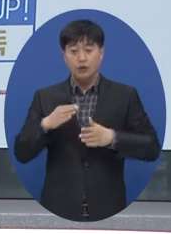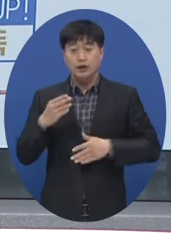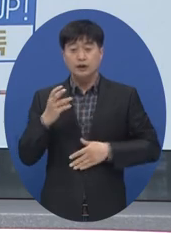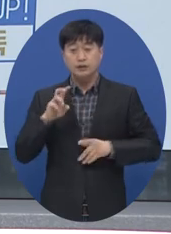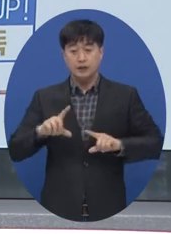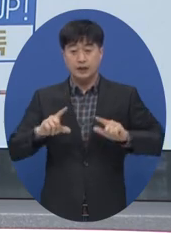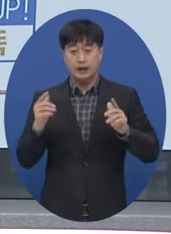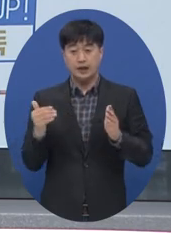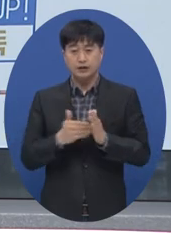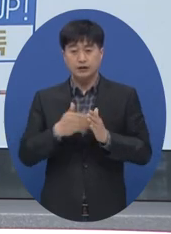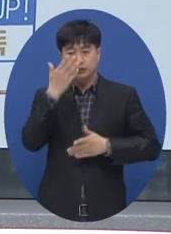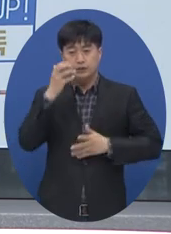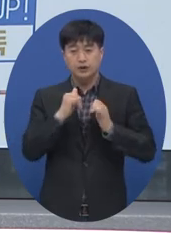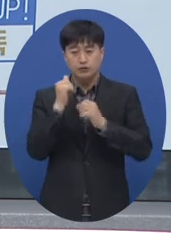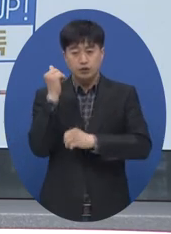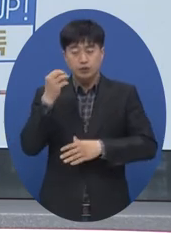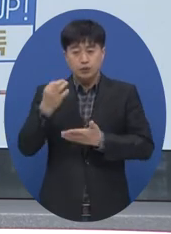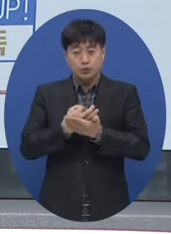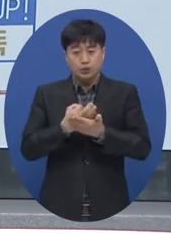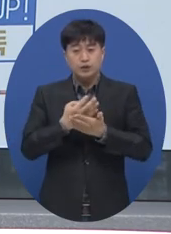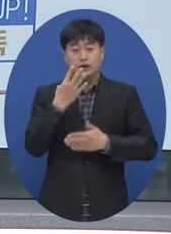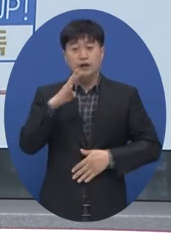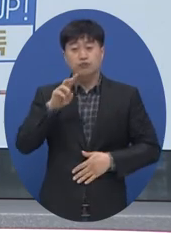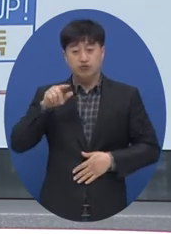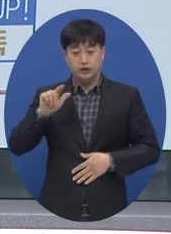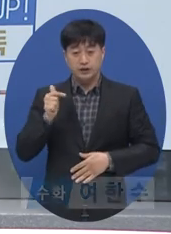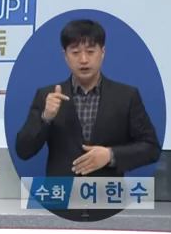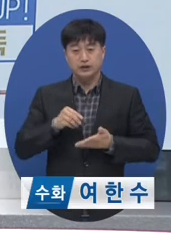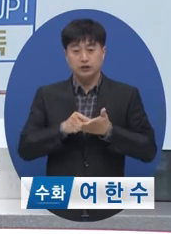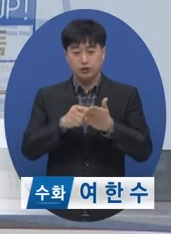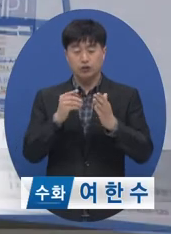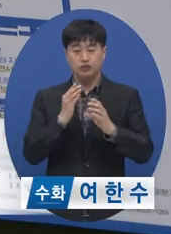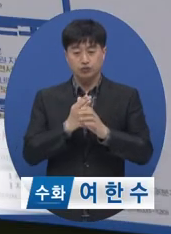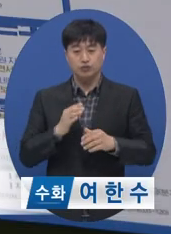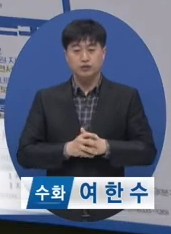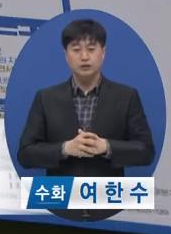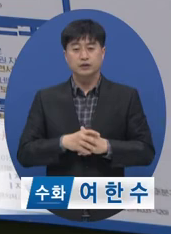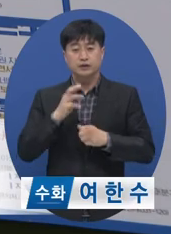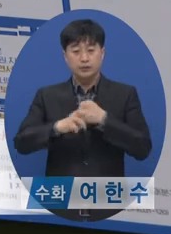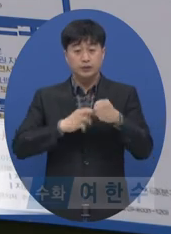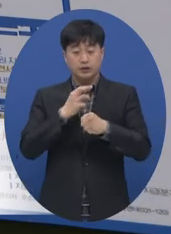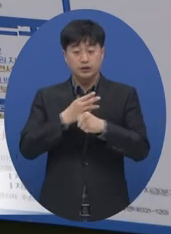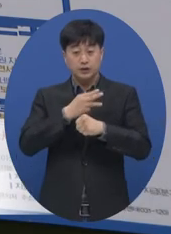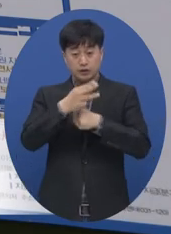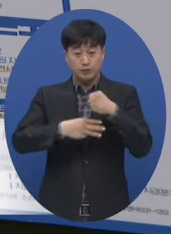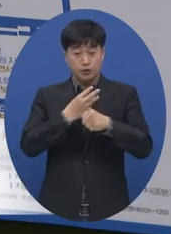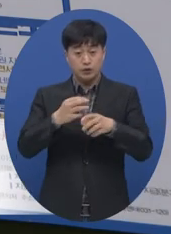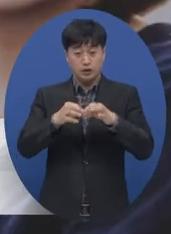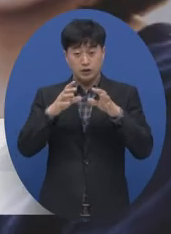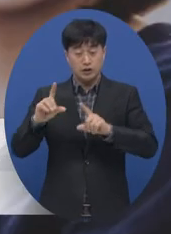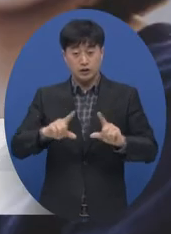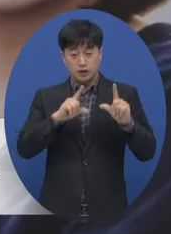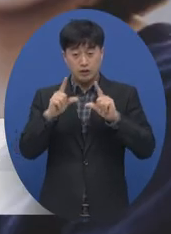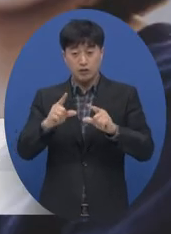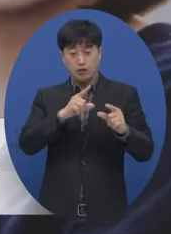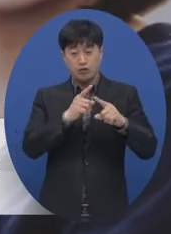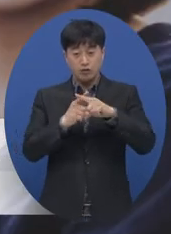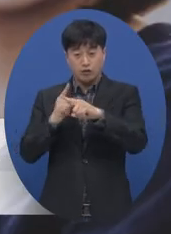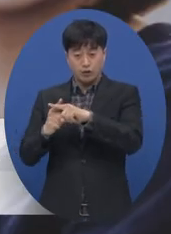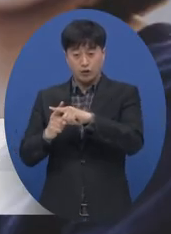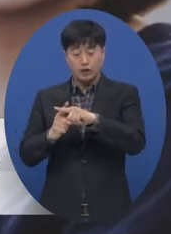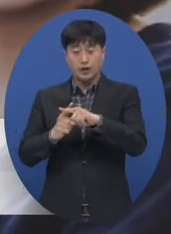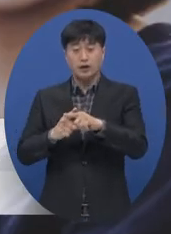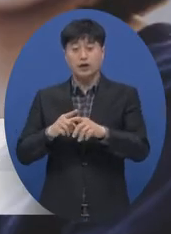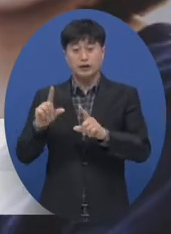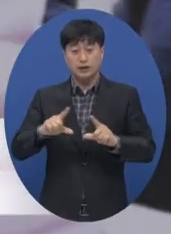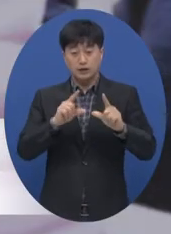경우도 가 오는 30일까지 천연 기본소득 4분기 신청을 받습니다 경기도의 3년 이상 계속 거주 했거나 합산 거주